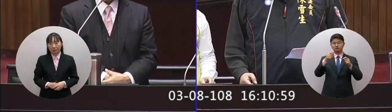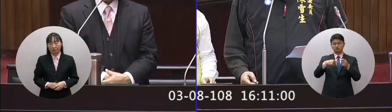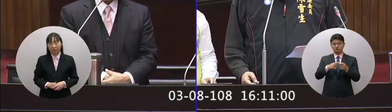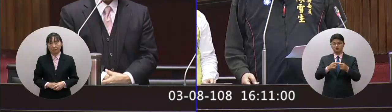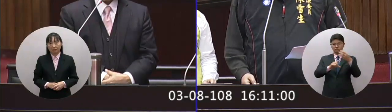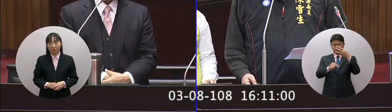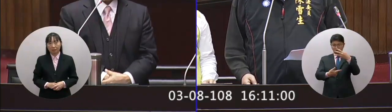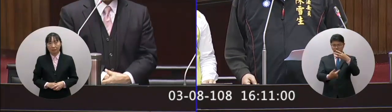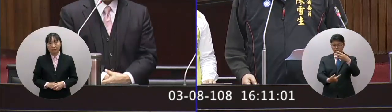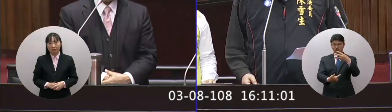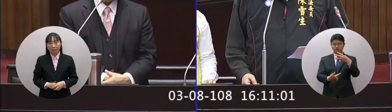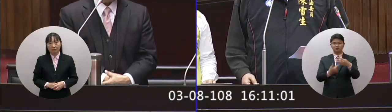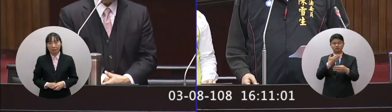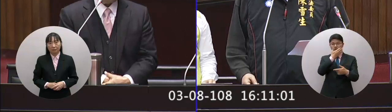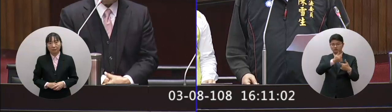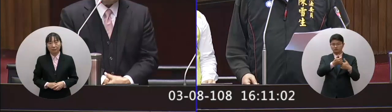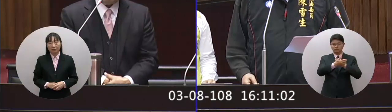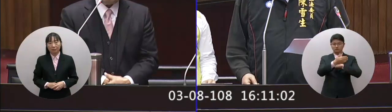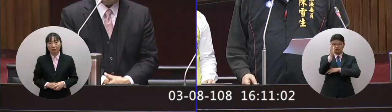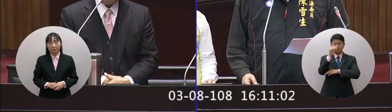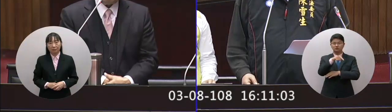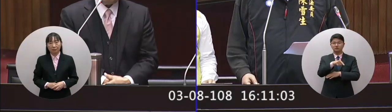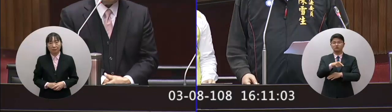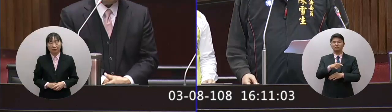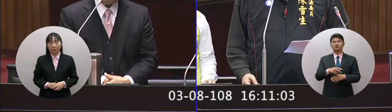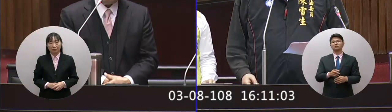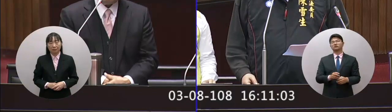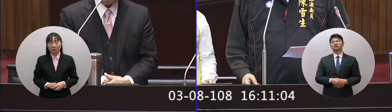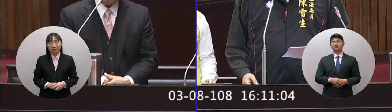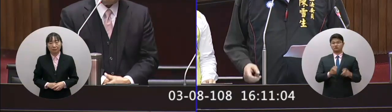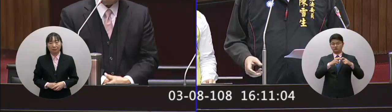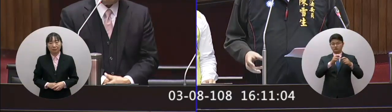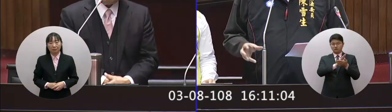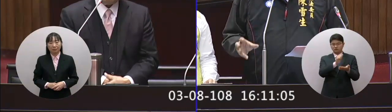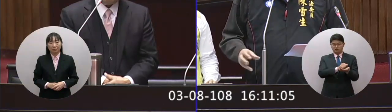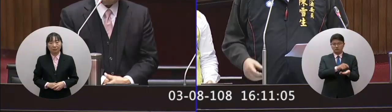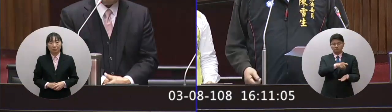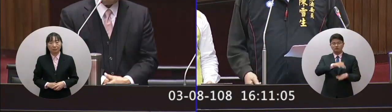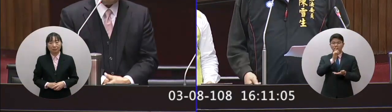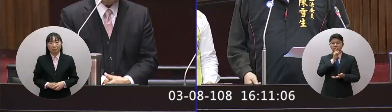108年3月6号啊，福建省余伟国书记哈，他